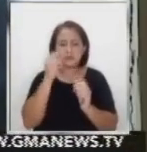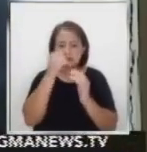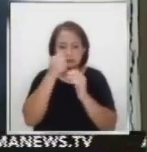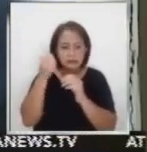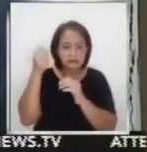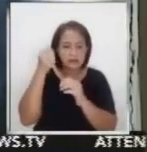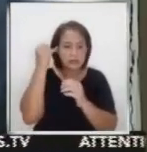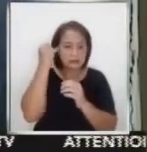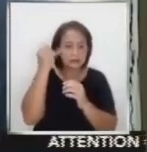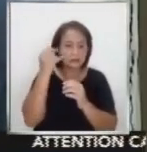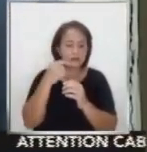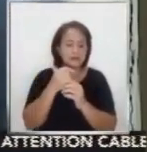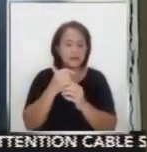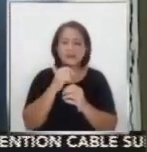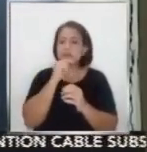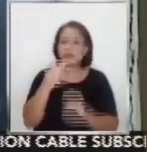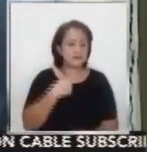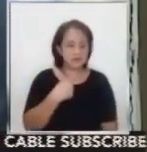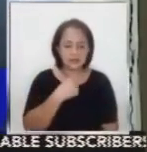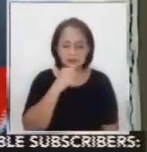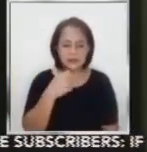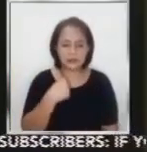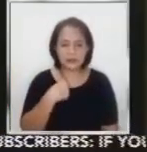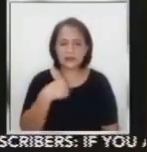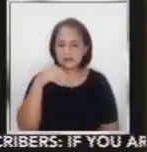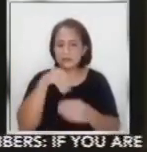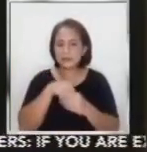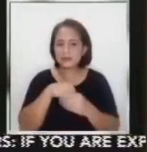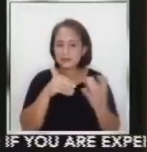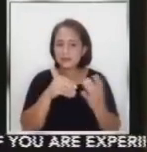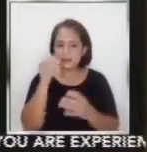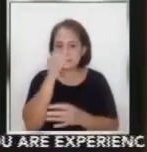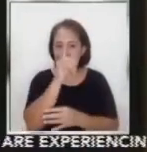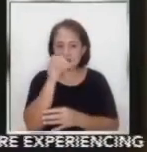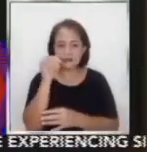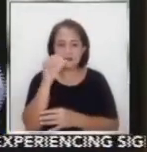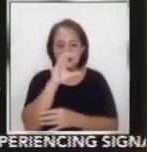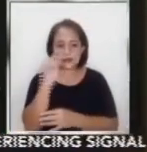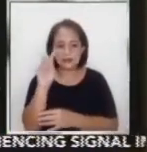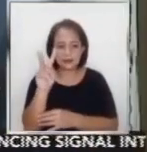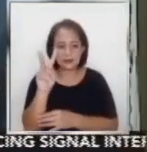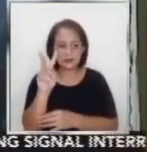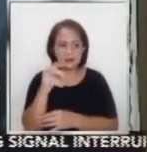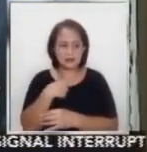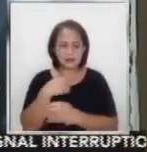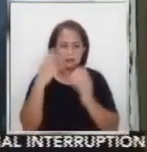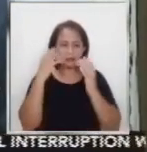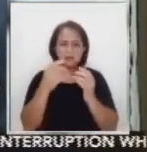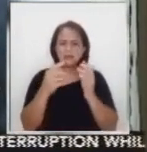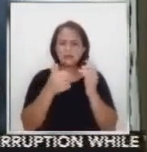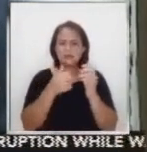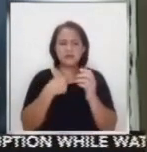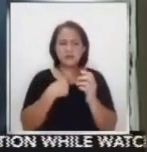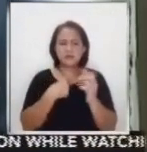Hindi po ako yung nasa video. Pwedeng katulad lang ng buhok ko or ginaya yung tattoo ko. Dahil yung time na yun ay